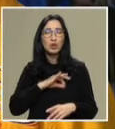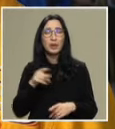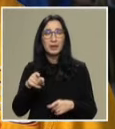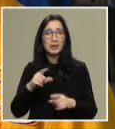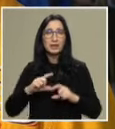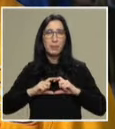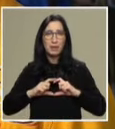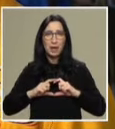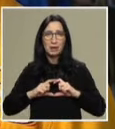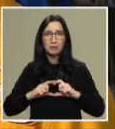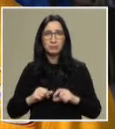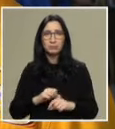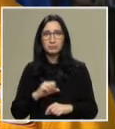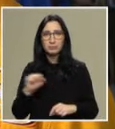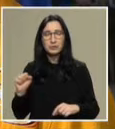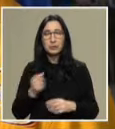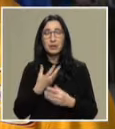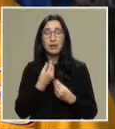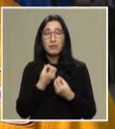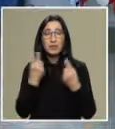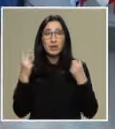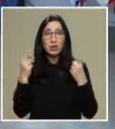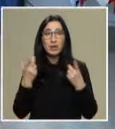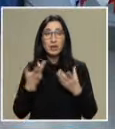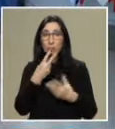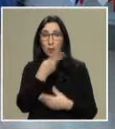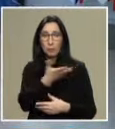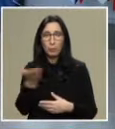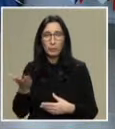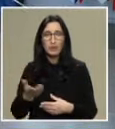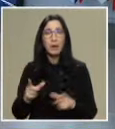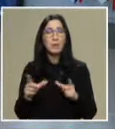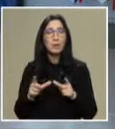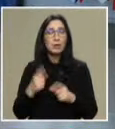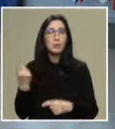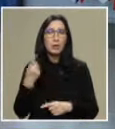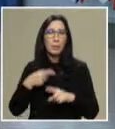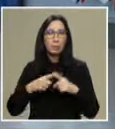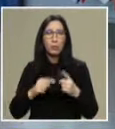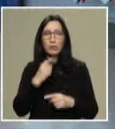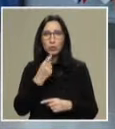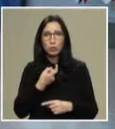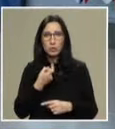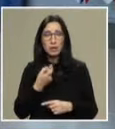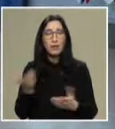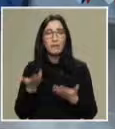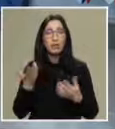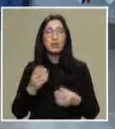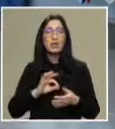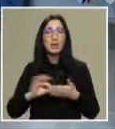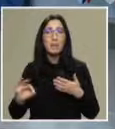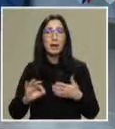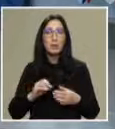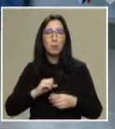тези медали и възхищението на публиката. Мирослав е само от половин година в клуба, но вече е запален по